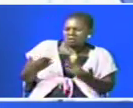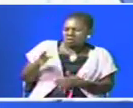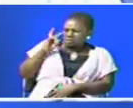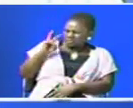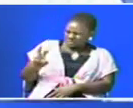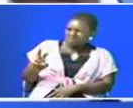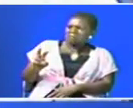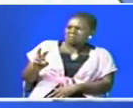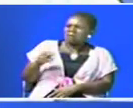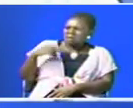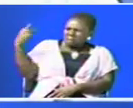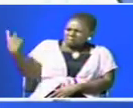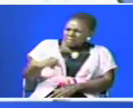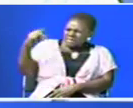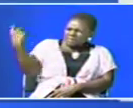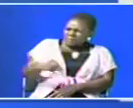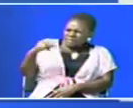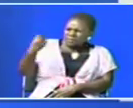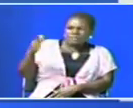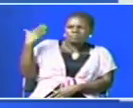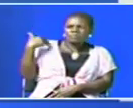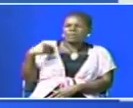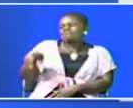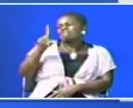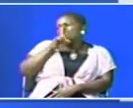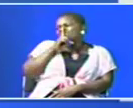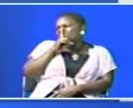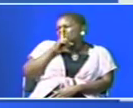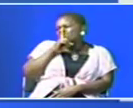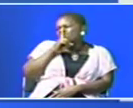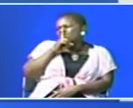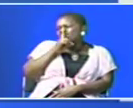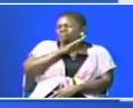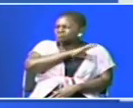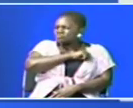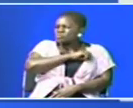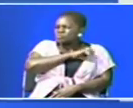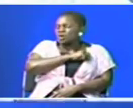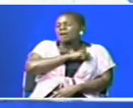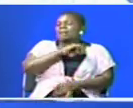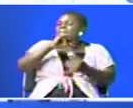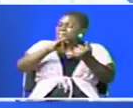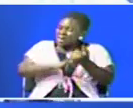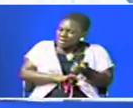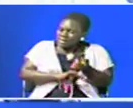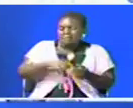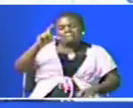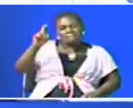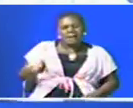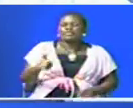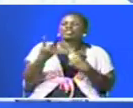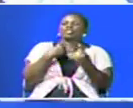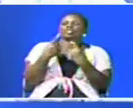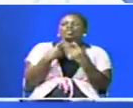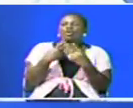akiangaliwa alikuwa akipigwa miaka ya nyuma. Na alikuwa kinyamaza. Na alikuwa hasemi, avumilia. ndoa lazima kuwe na watu